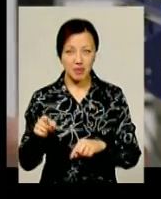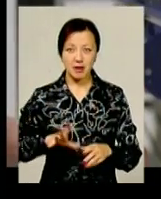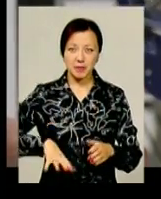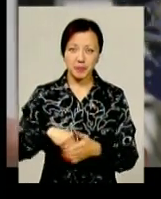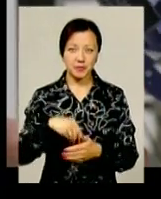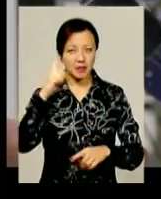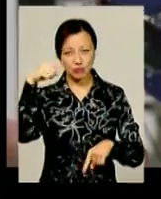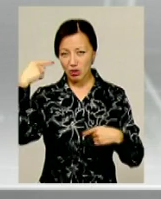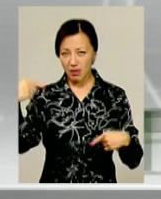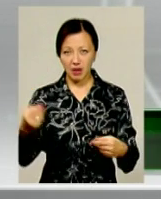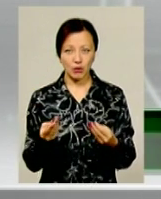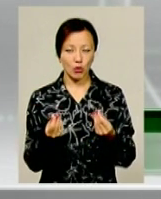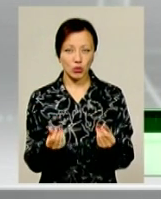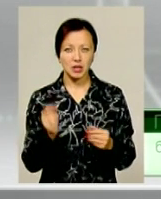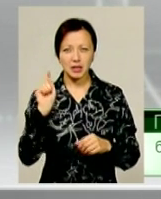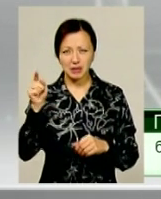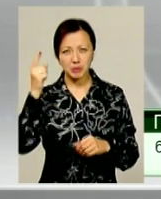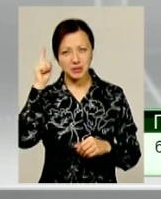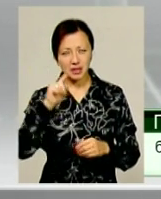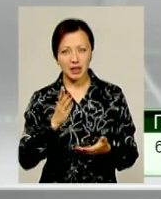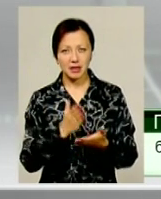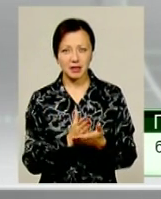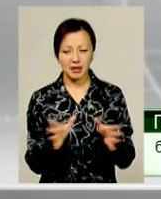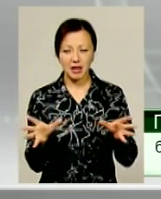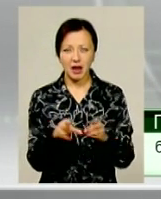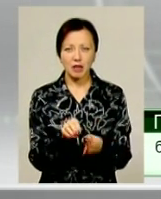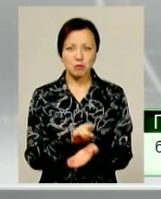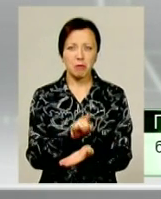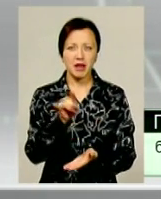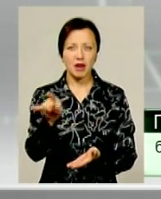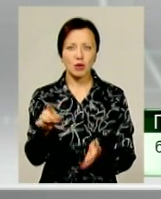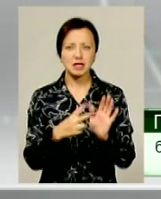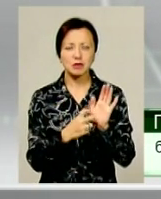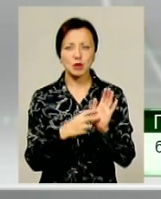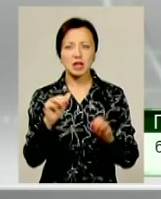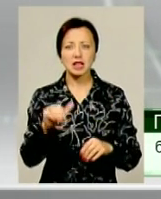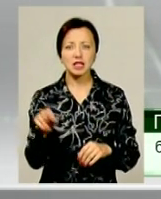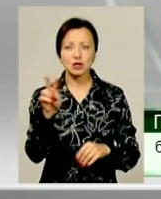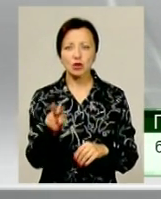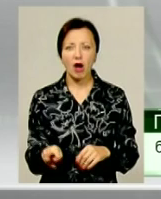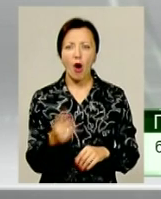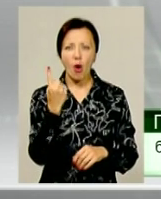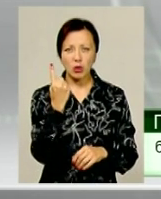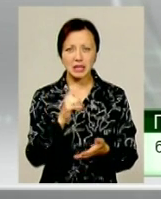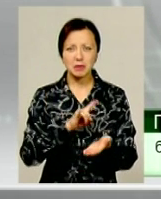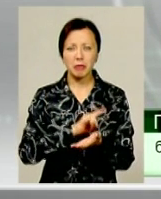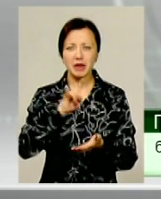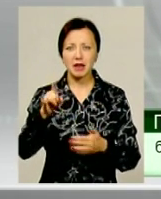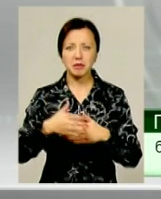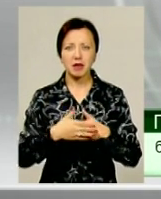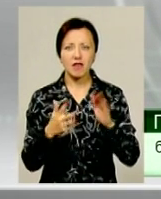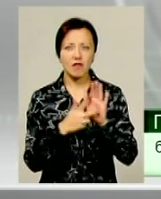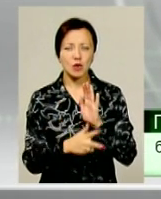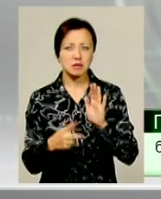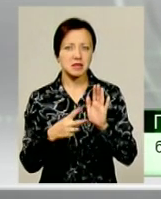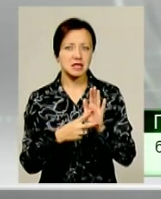викласти шалені гроші. Там же, знаєте, фігурує цифра разом з перельотом 700 тисяч доларів. Один переліт тільки щось